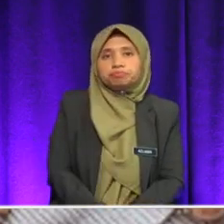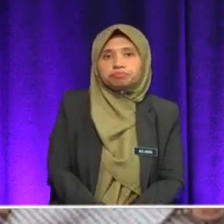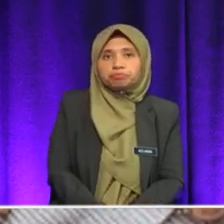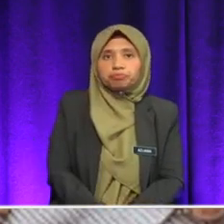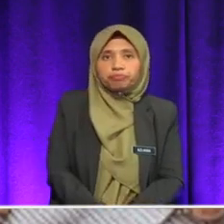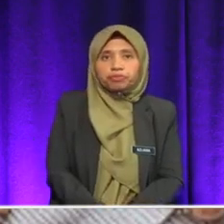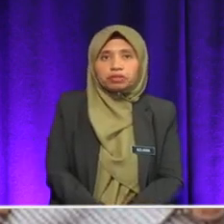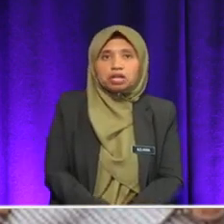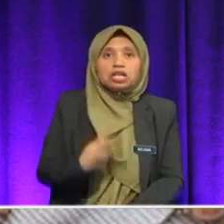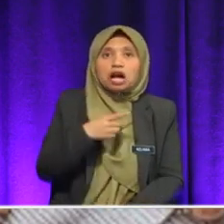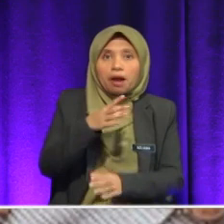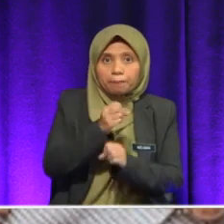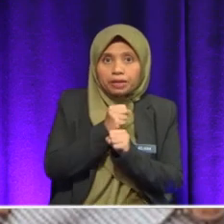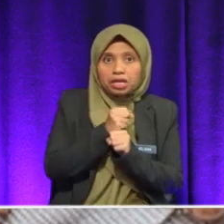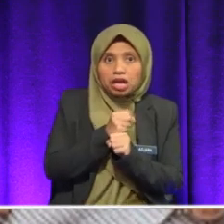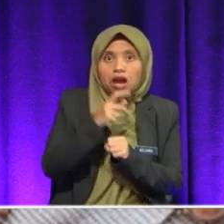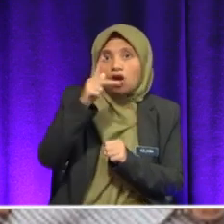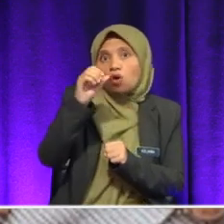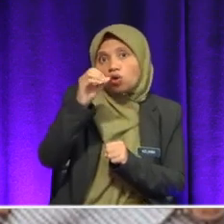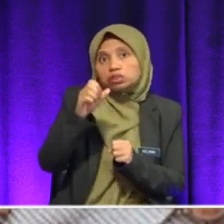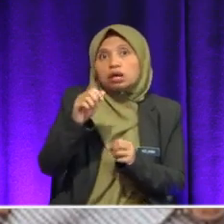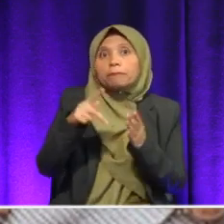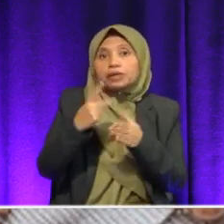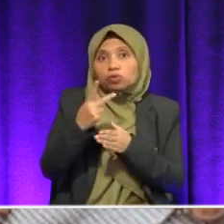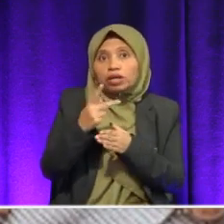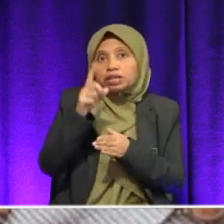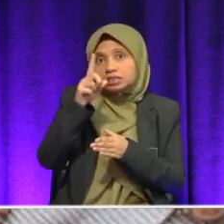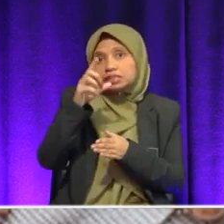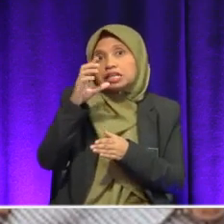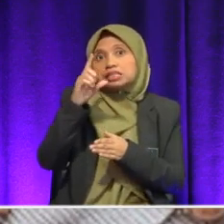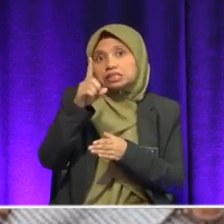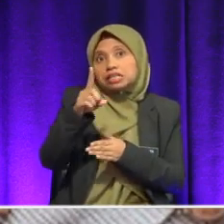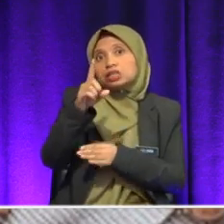kita 110 Oke